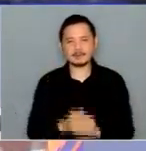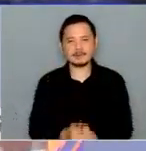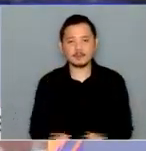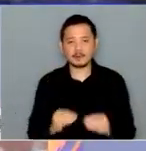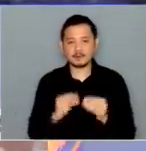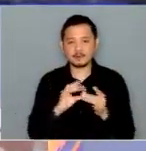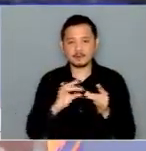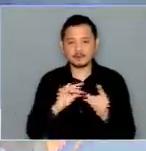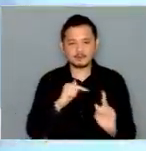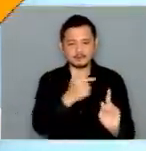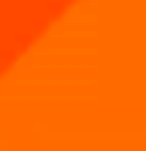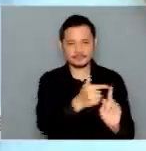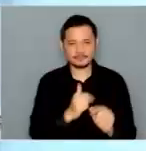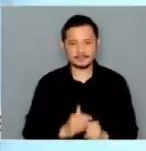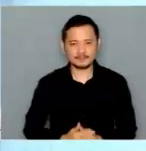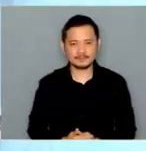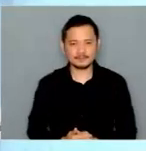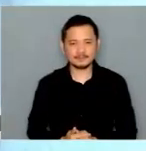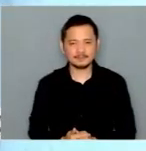Faith Del Mundo.